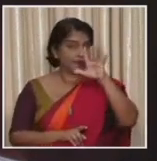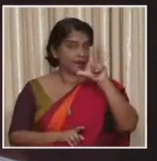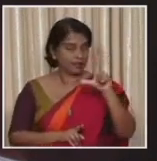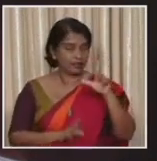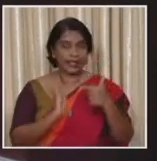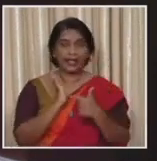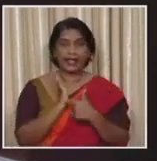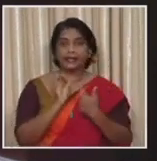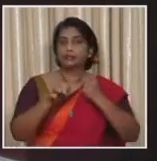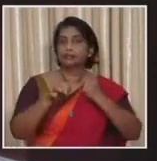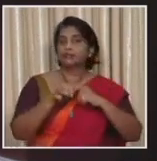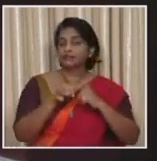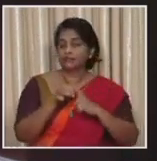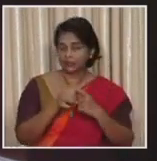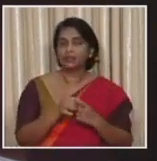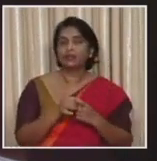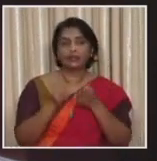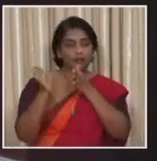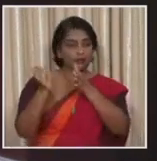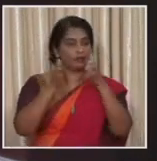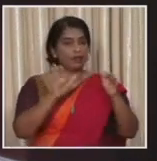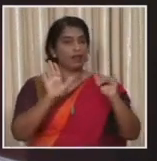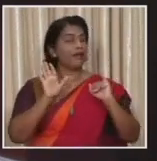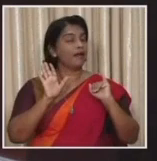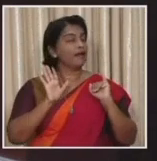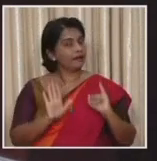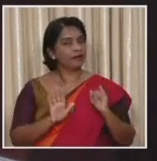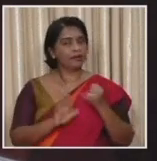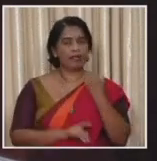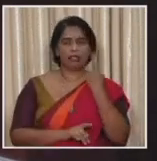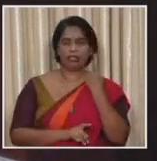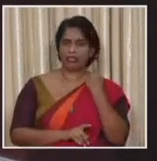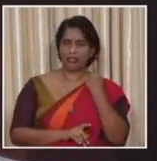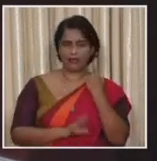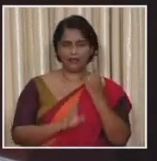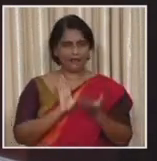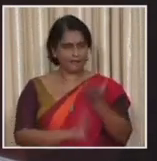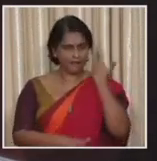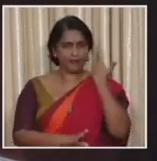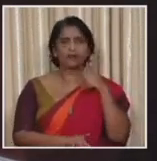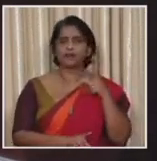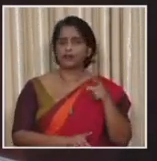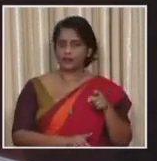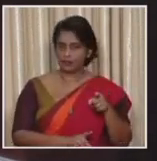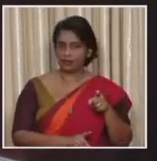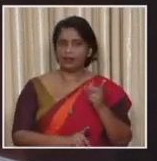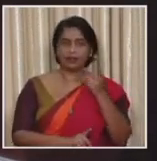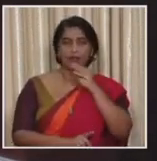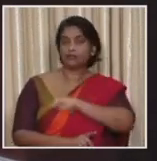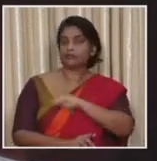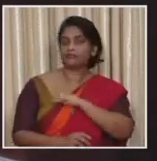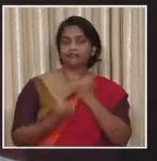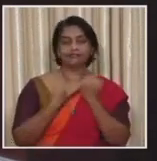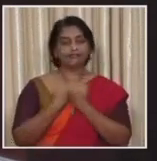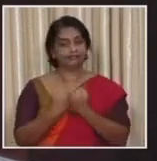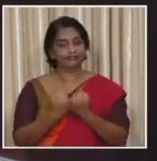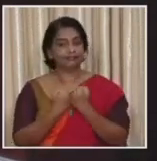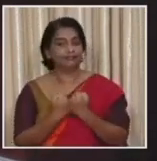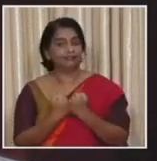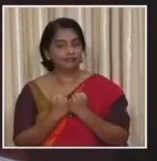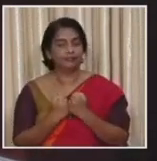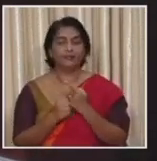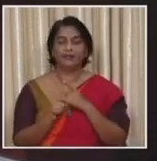ටෙන්ඩර් ක්‍රමයට කවුන්ටර් 6ක් හරහා 1000කට වැඩි ප්‍රමාණයකුත් කුලී රථ සේවාවෙත් ඒ